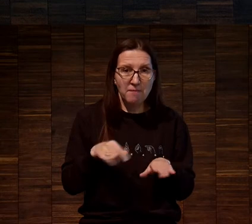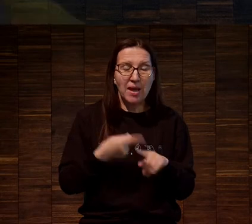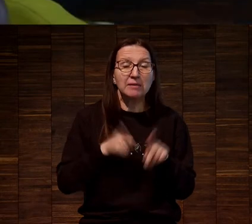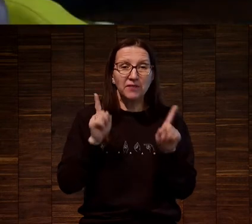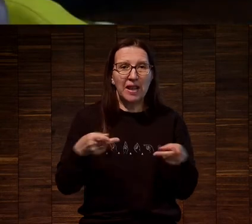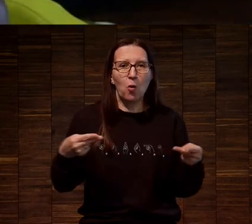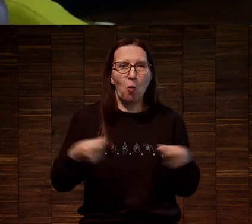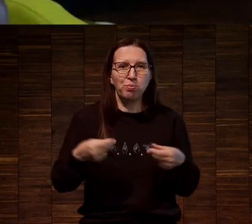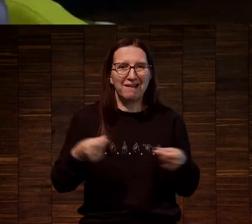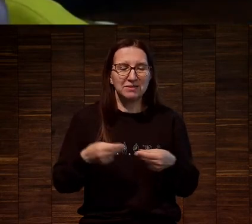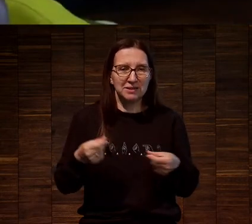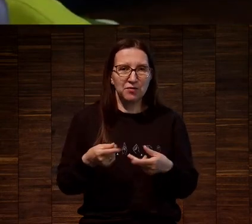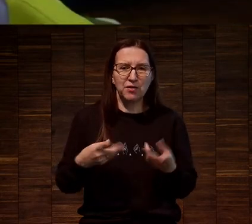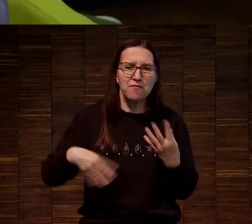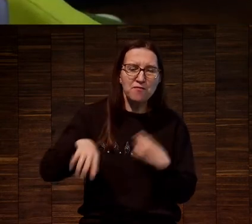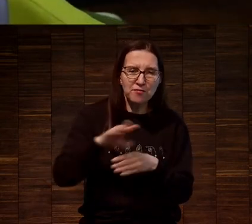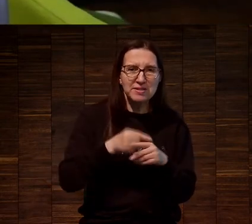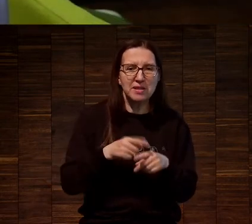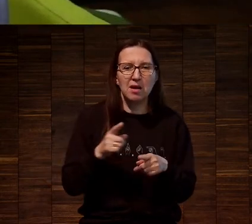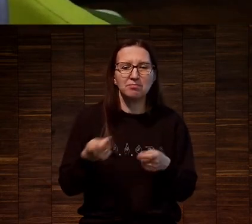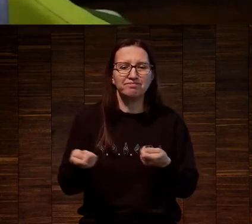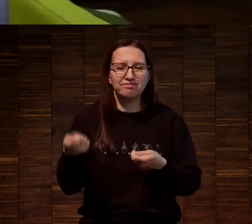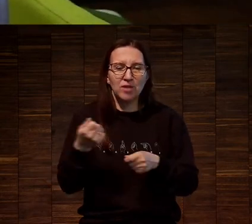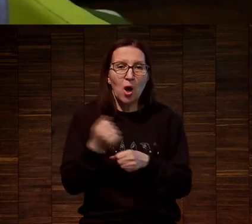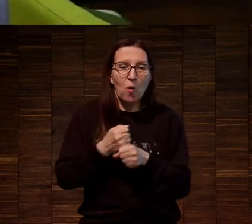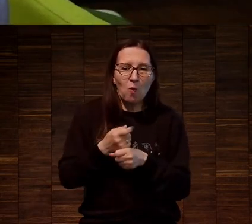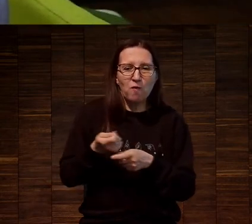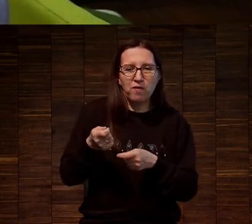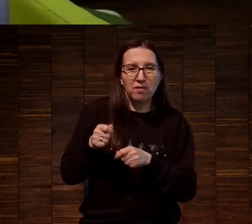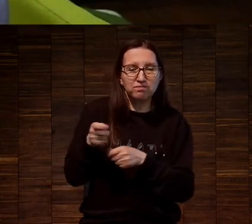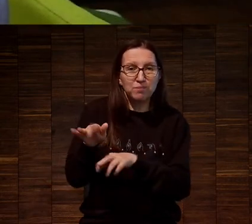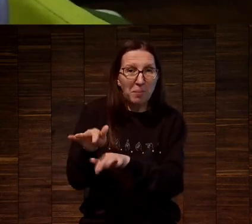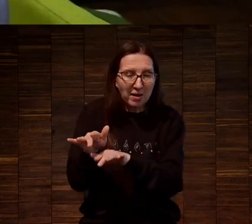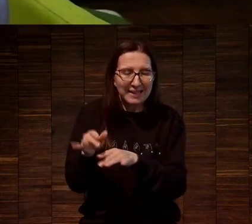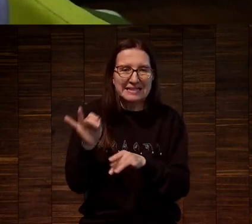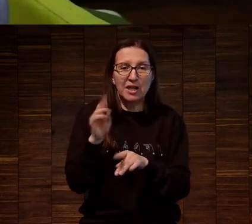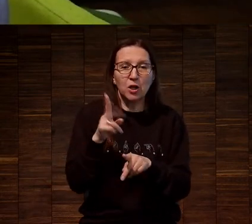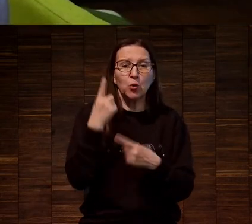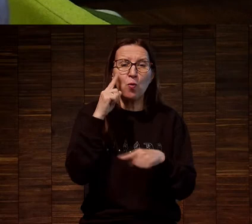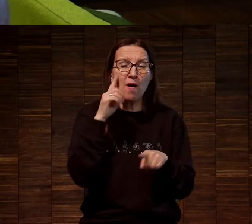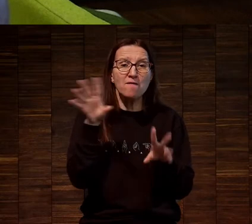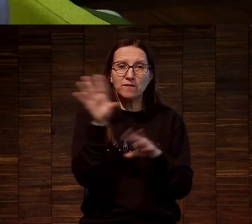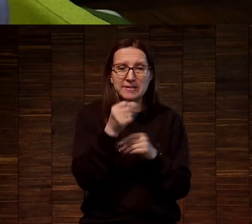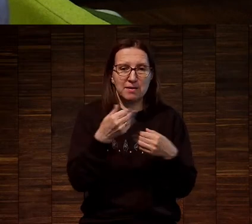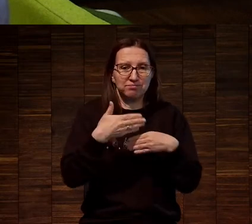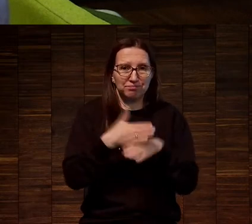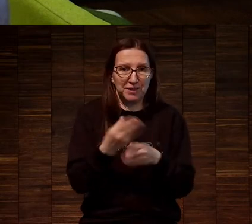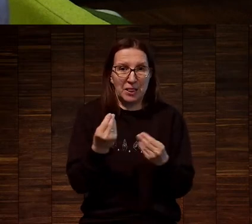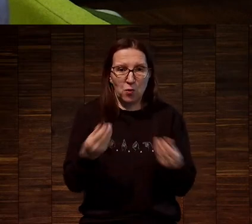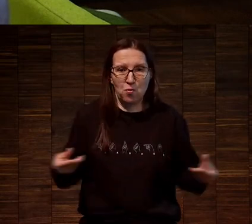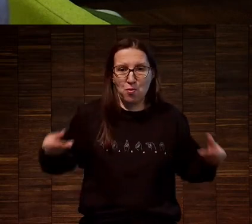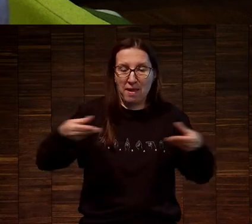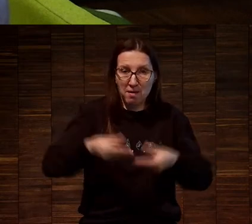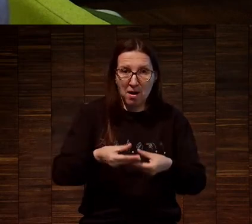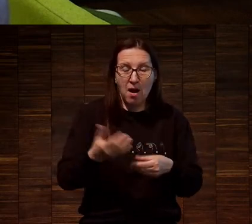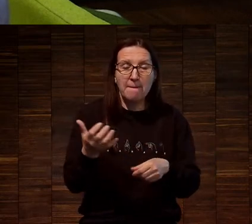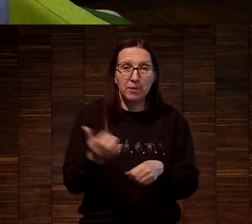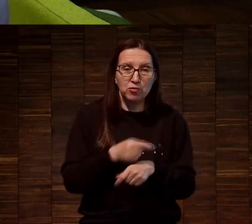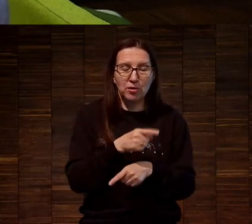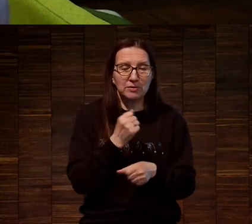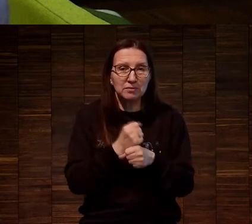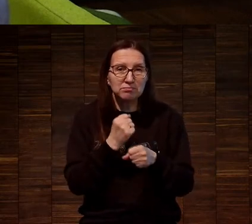кооператив. Там все и баристы, и те, кто инициировал, они все в доле. Как бы это ребята, поддерживающие много очень